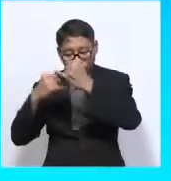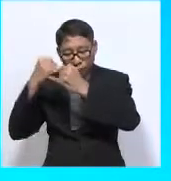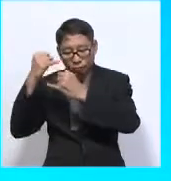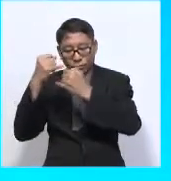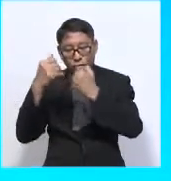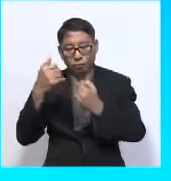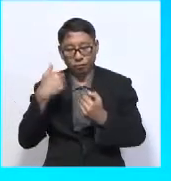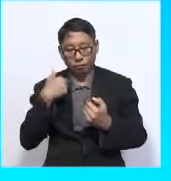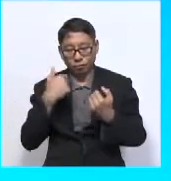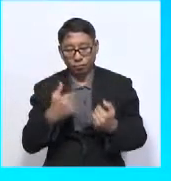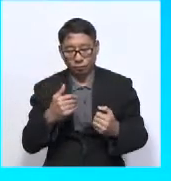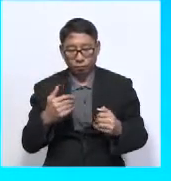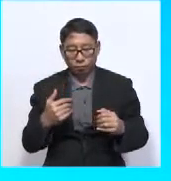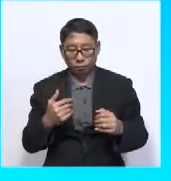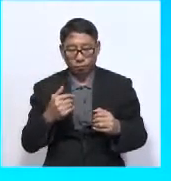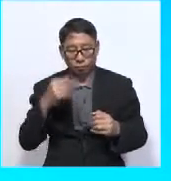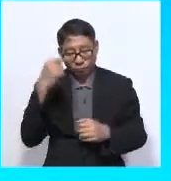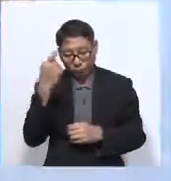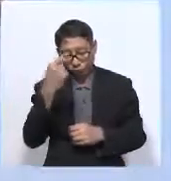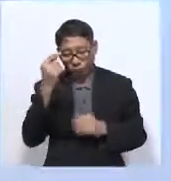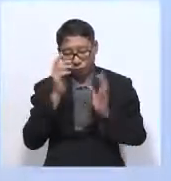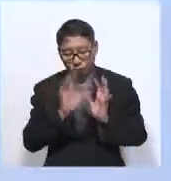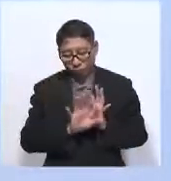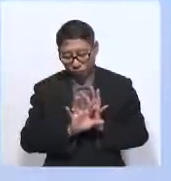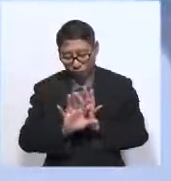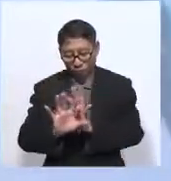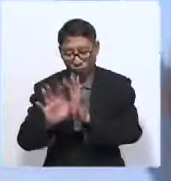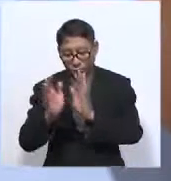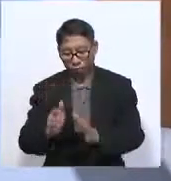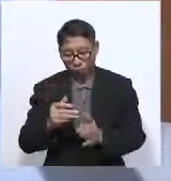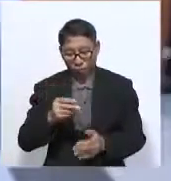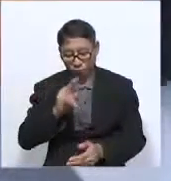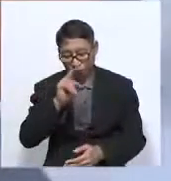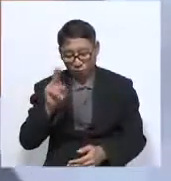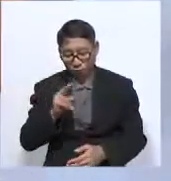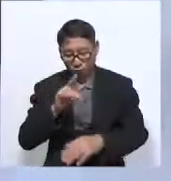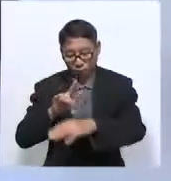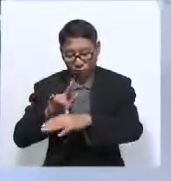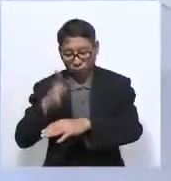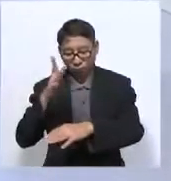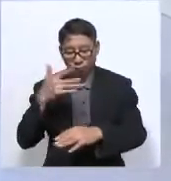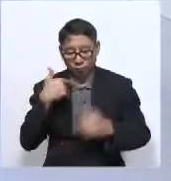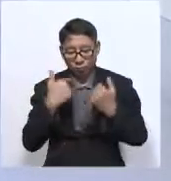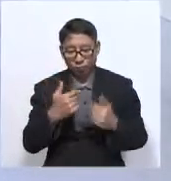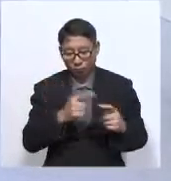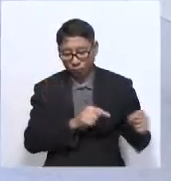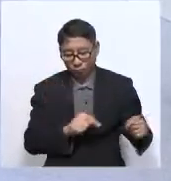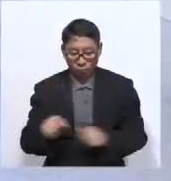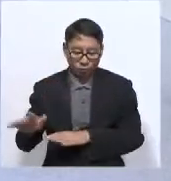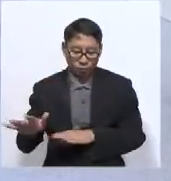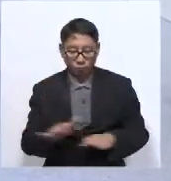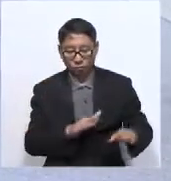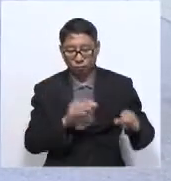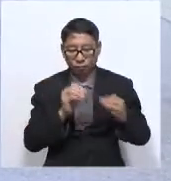เข้ามาพร้อมกับการท่องเที่ยวจำนวนคนและก็การใช้ทรัพยากรคือท่านบอกว่าถ้าหากไม่เตรียมพร้อมเรื่องเหล่